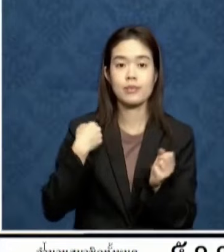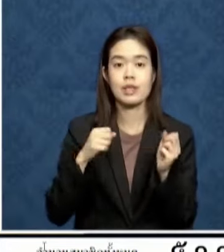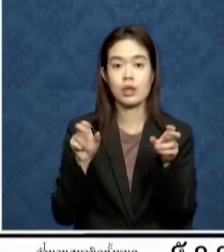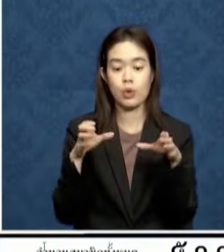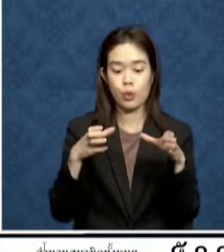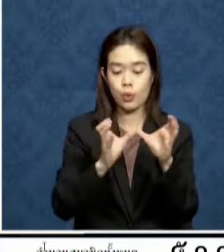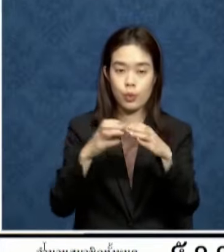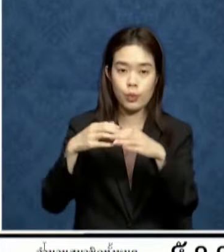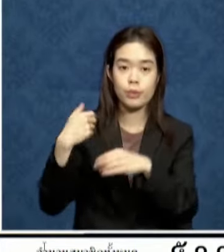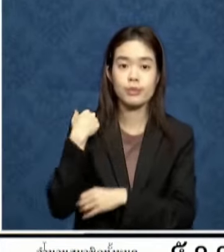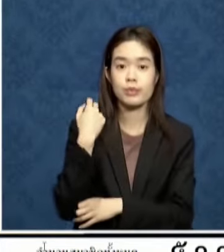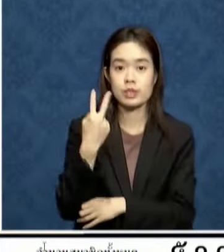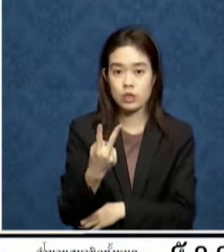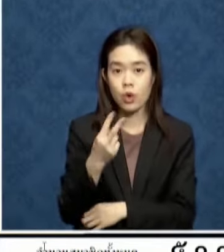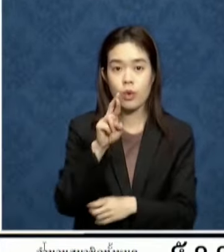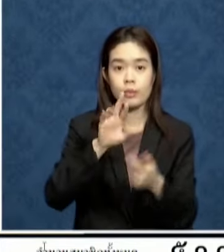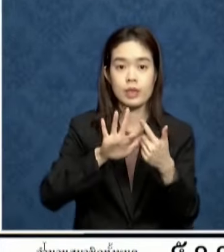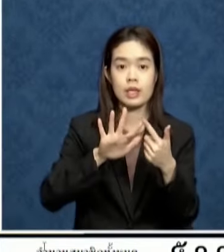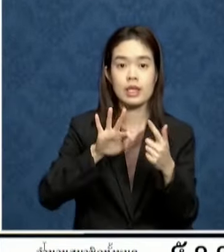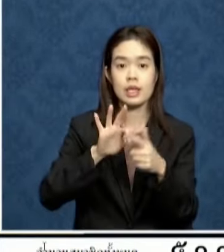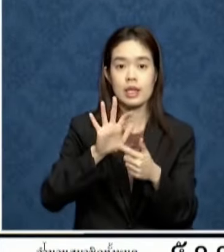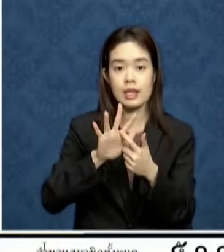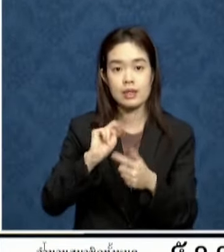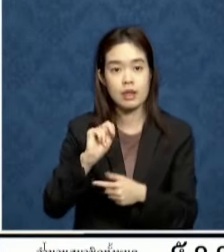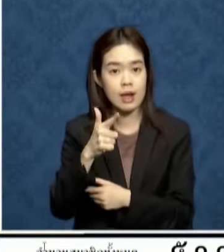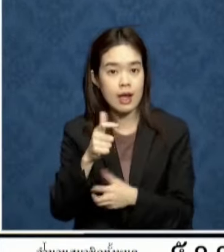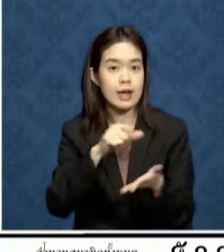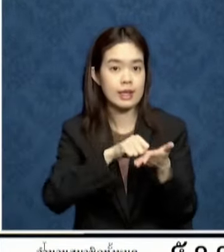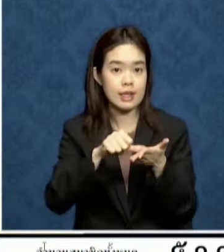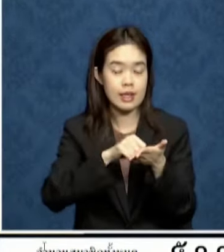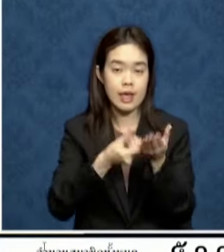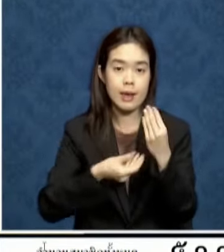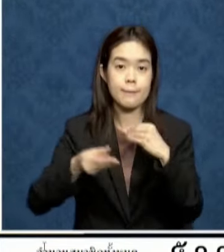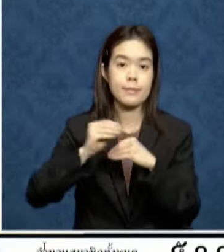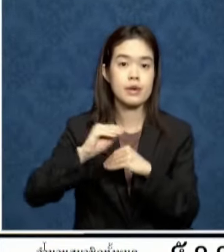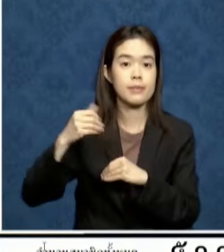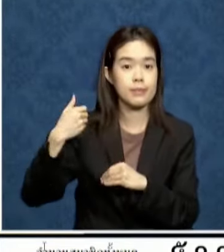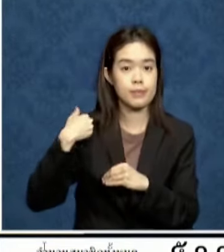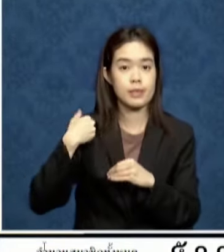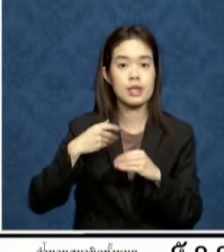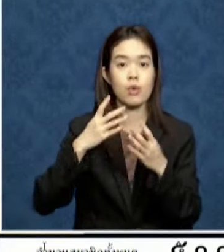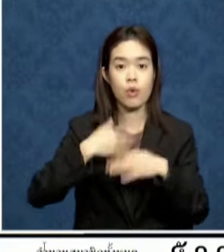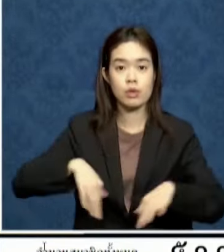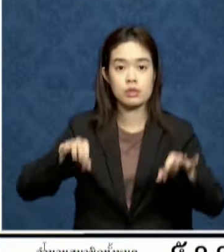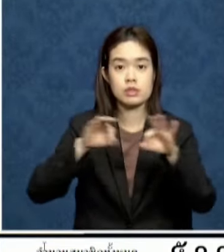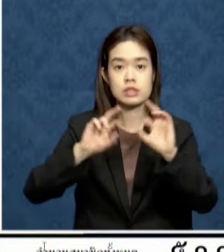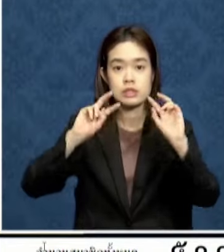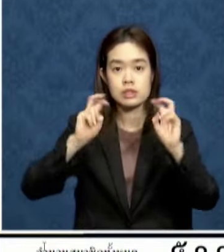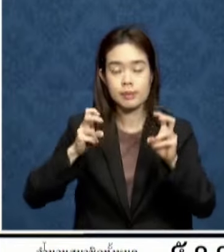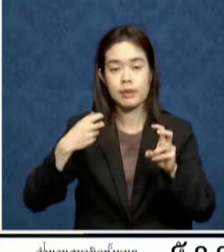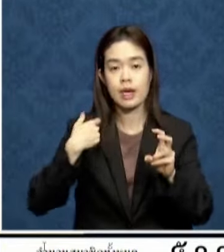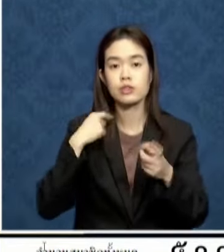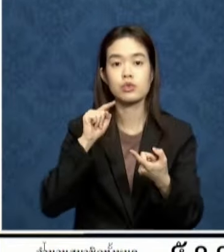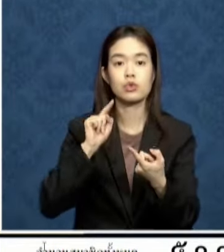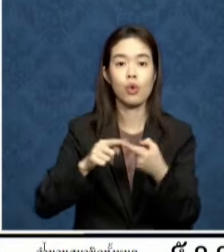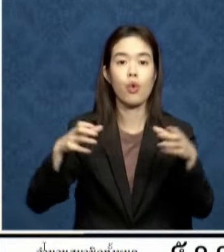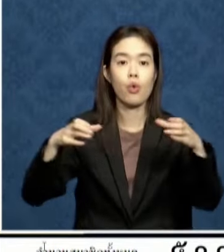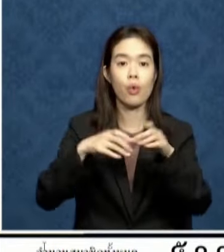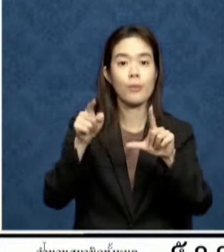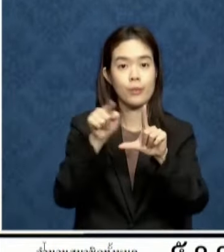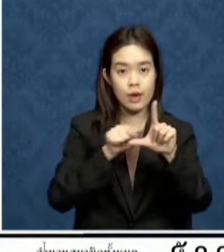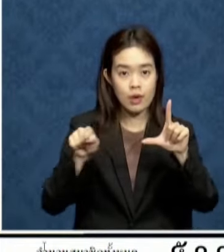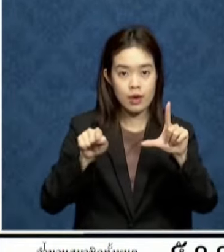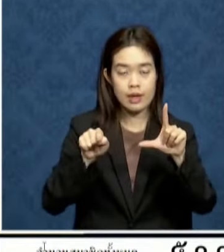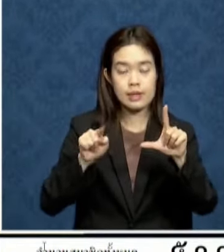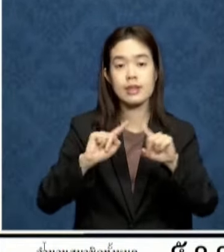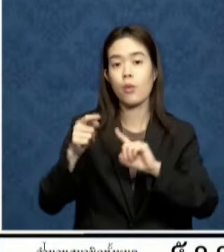ราและก็มีร่างอื่นที่เสนอแก้ไขในทิศทางที่สอดคล้องกันมี2ประเด็นครับเป็นประเด็นที่อยู่ในร่างของพรรคก้าวไกลแต่ไม่ปรากฏอยู่